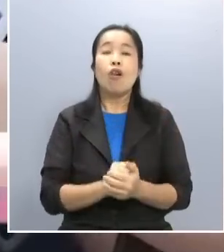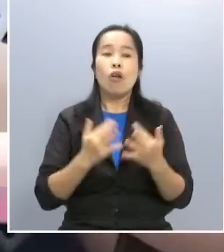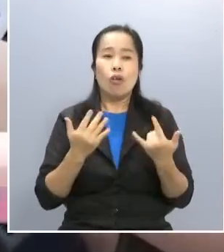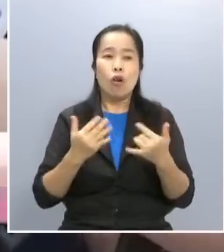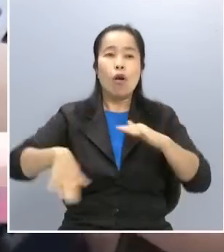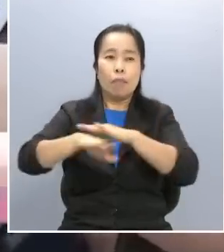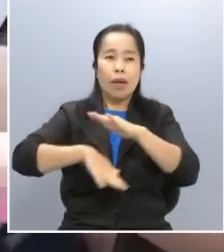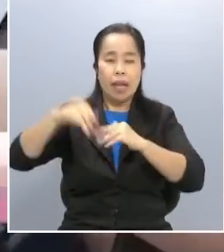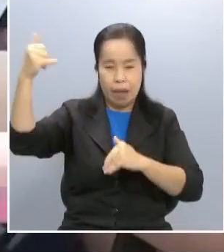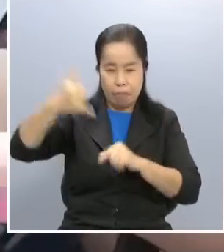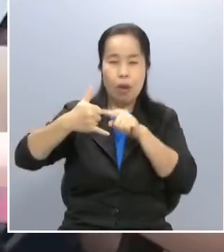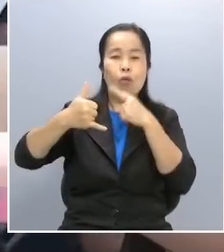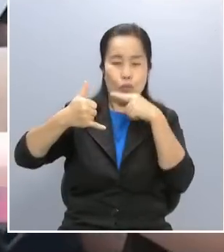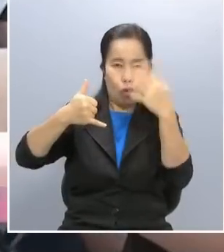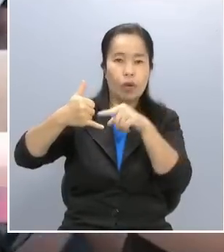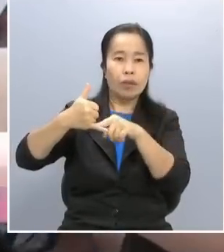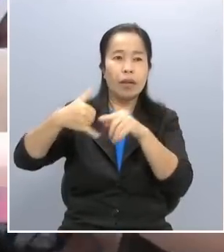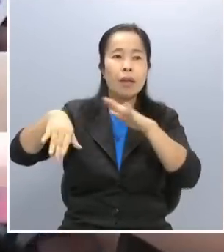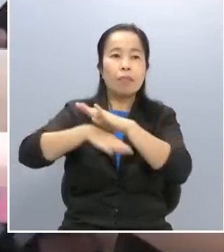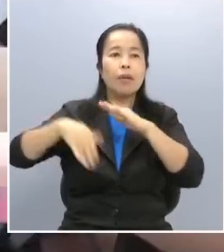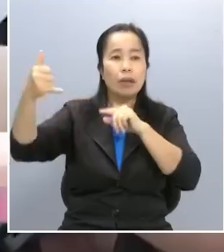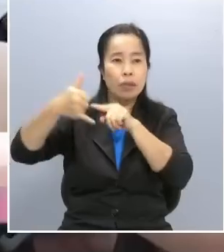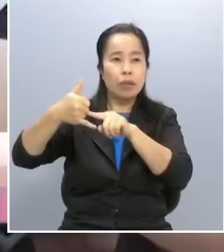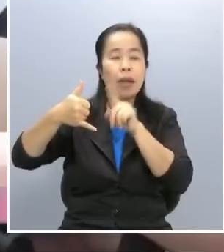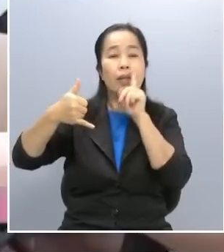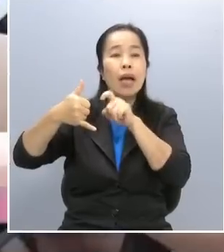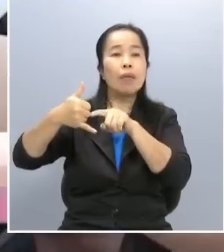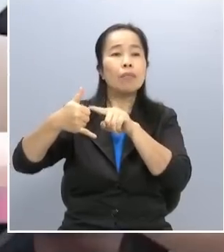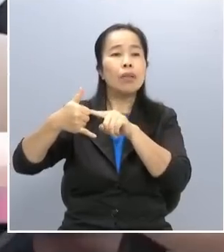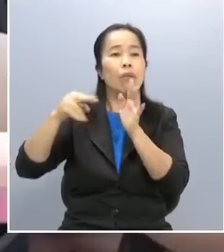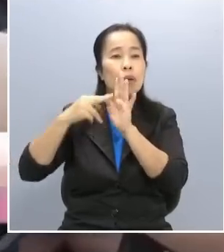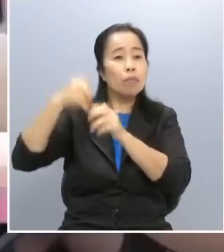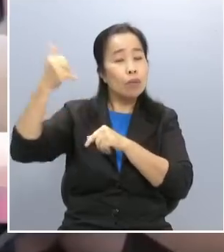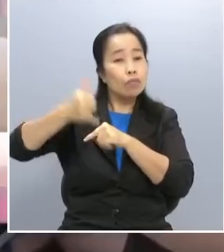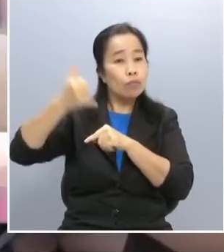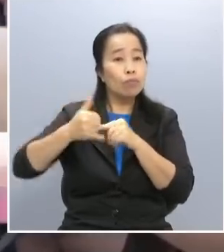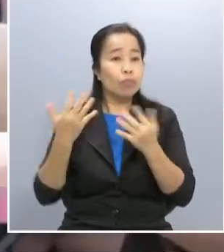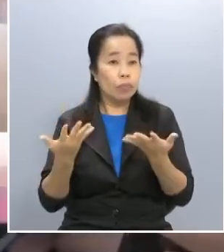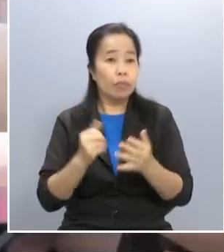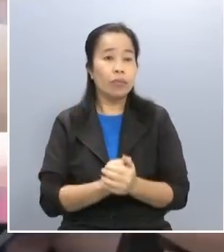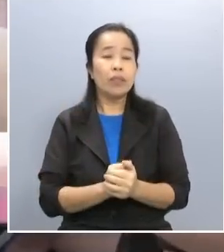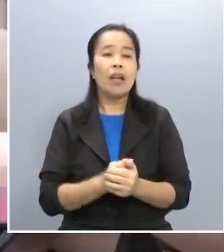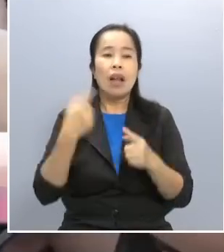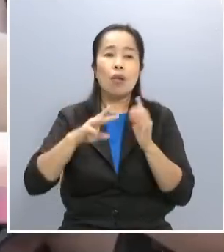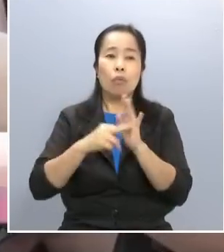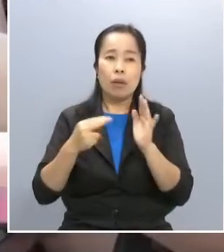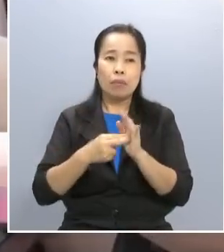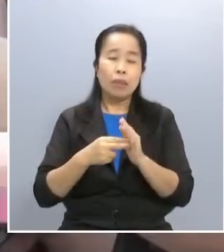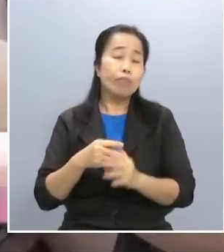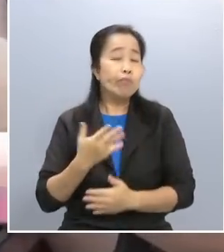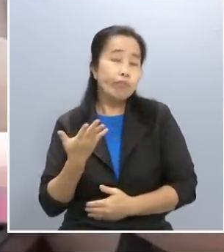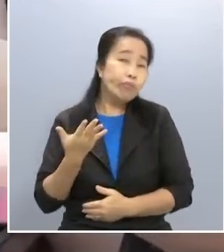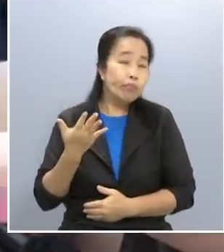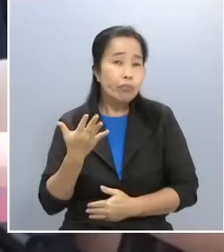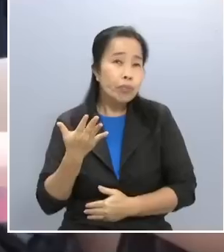ยานบุคคลนั้นเข้าเบิกความค่ะว่าการเบิกความของเขาเนี่ยจะอยู่กับร่องกับรอยไหมแล้วก็สามารถที่จะรับฟังได้อย่าง